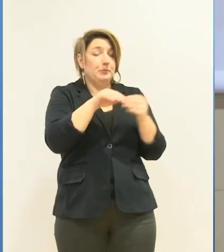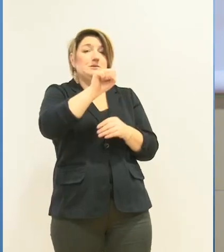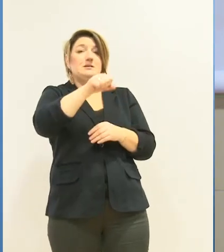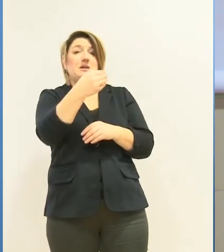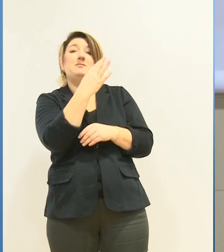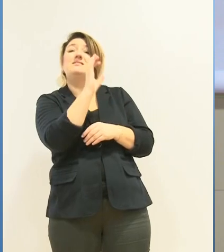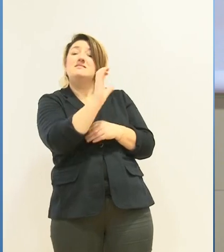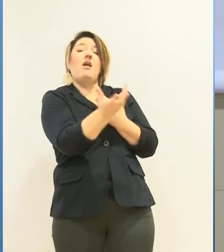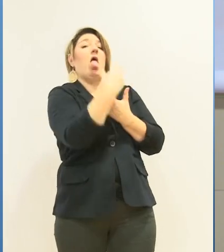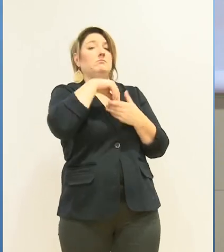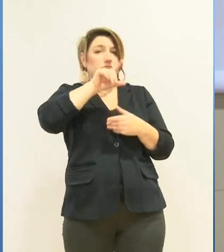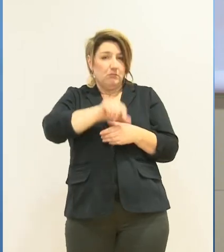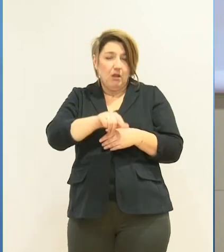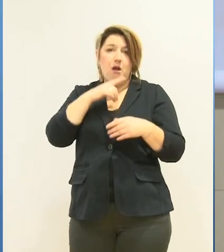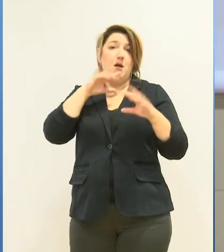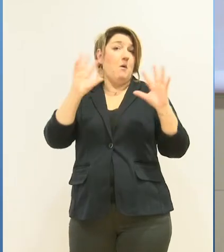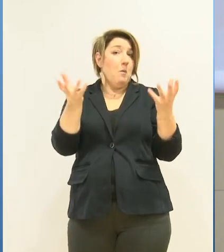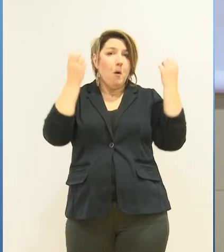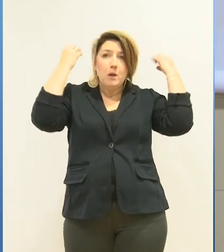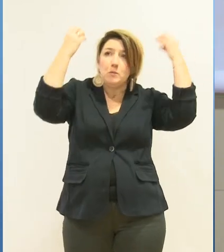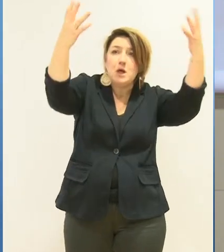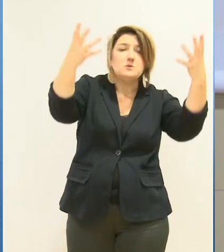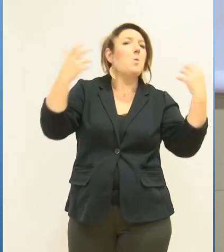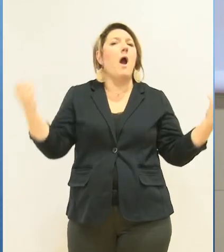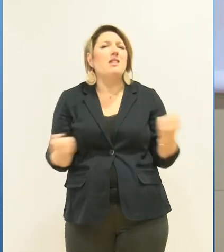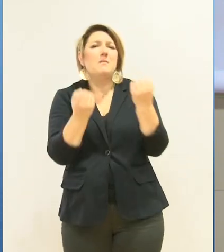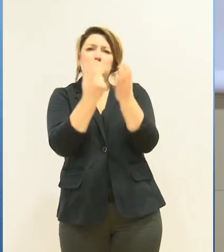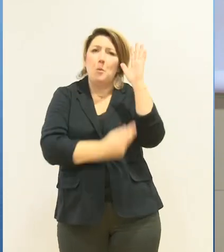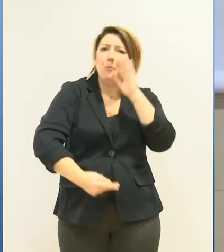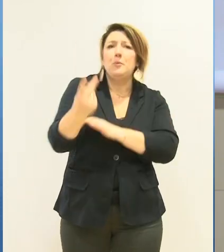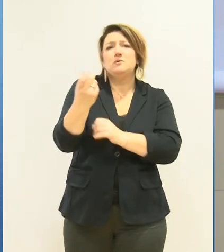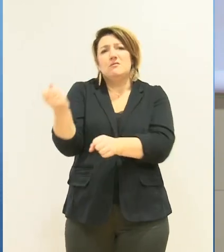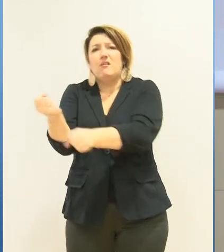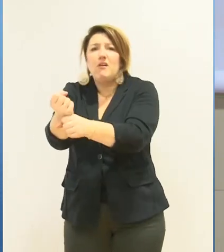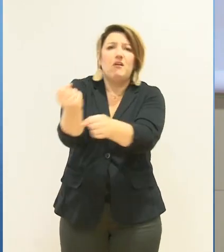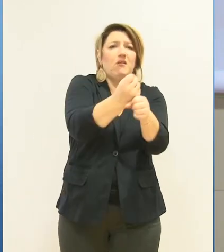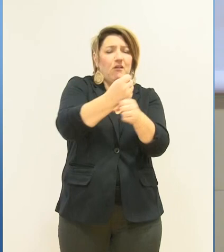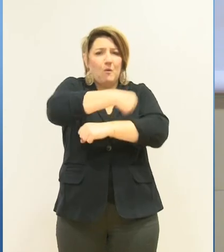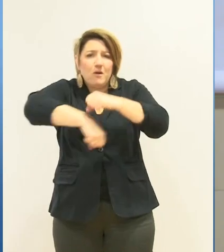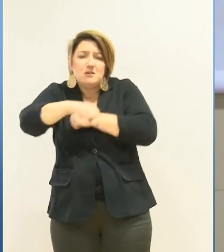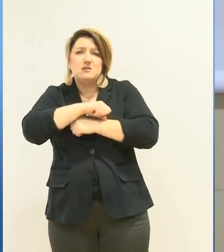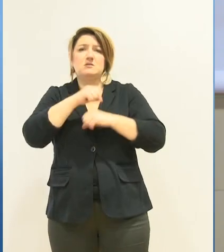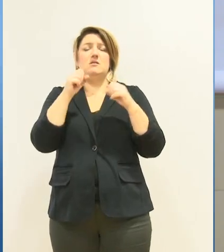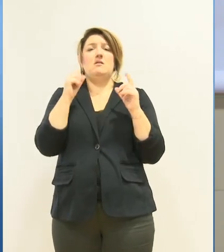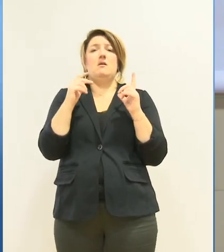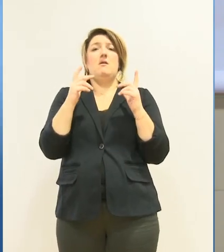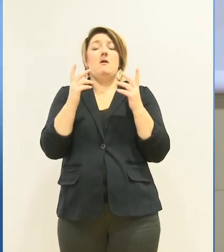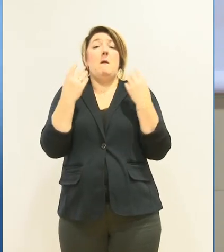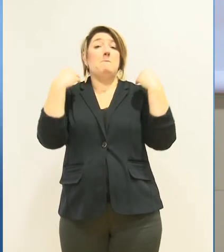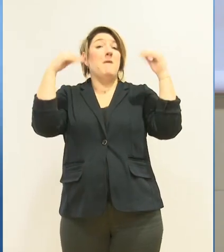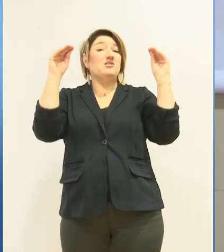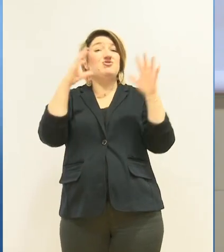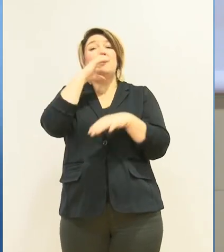avec des illuminations et des animations renforcée avec un marché de noël pour la première fois prolongée